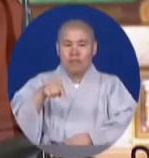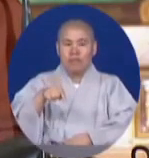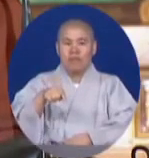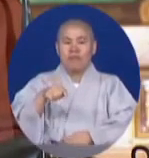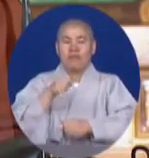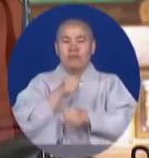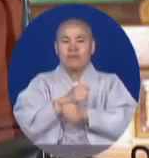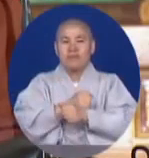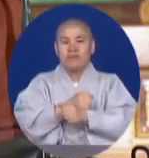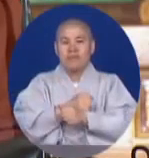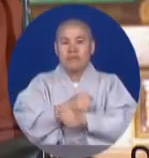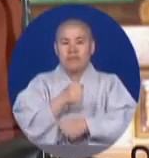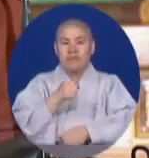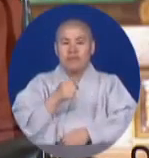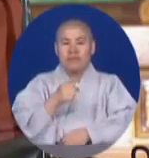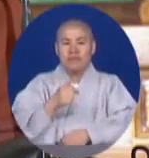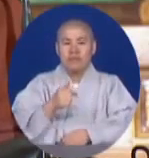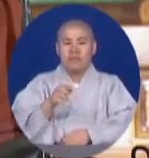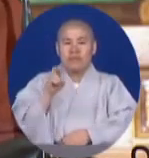암중보는